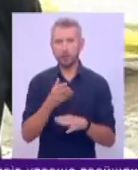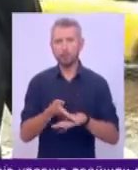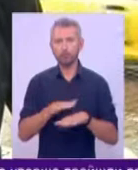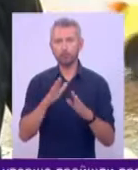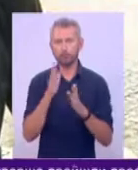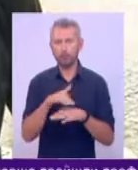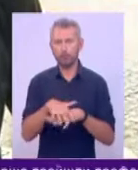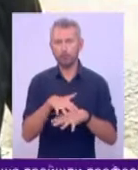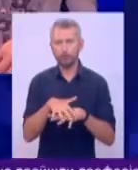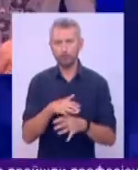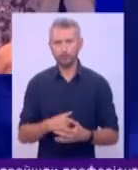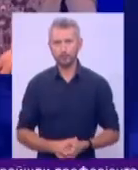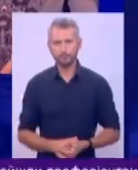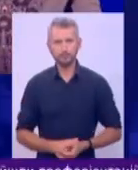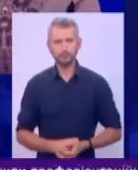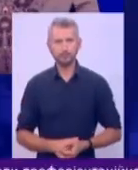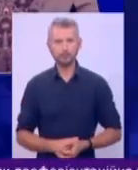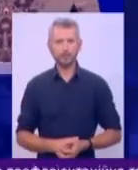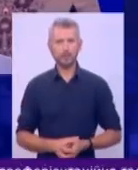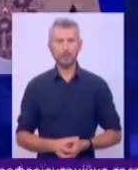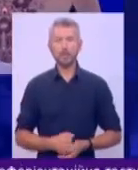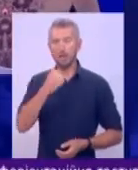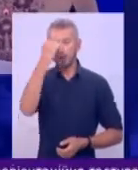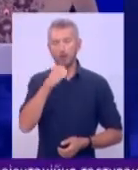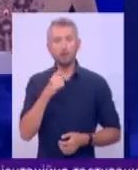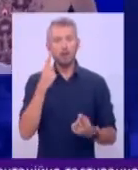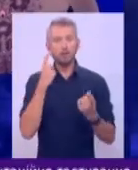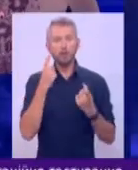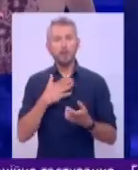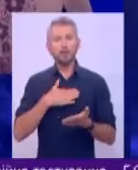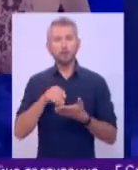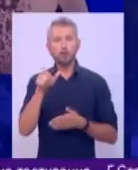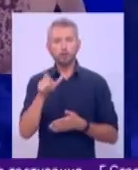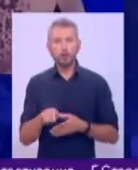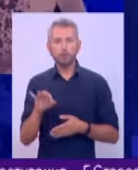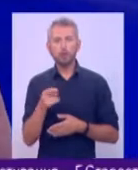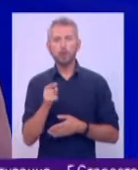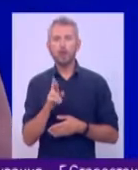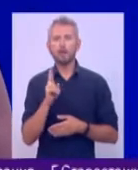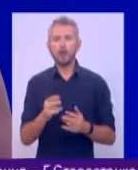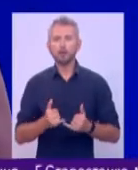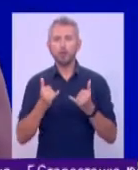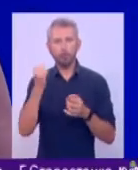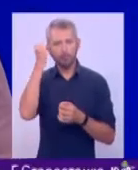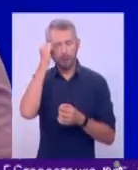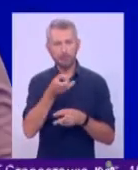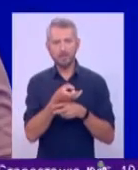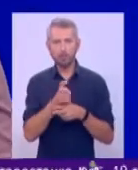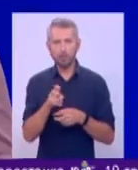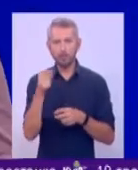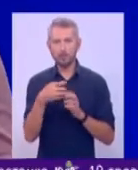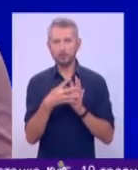долю народу. Студія. Дякуємо тобі за інформацію, Тарас Левченко, про те, як вшановують пам'ять депортованих